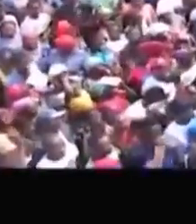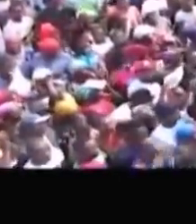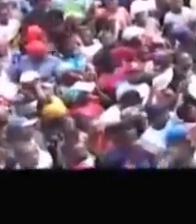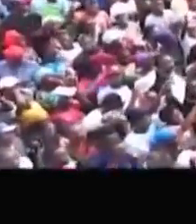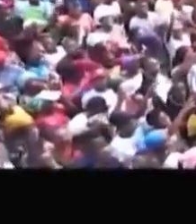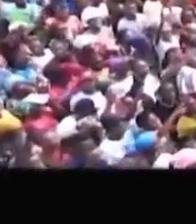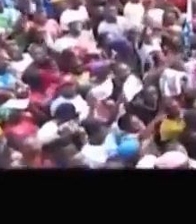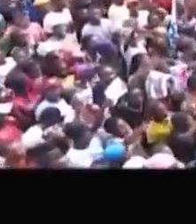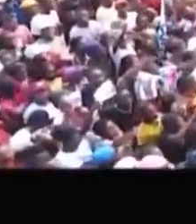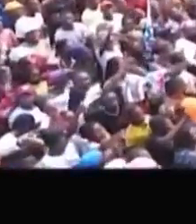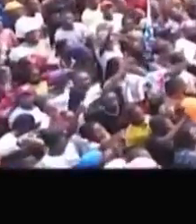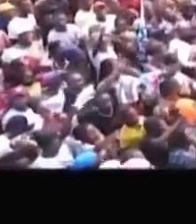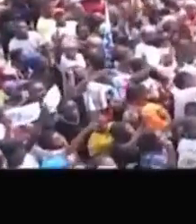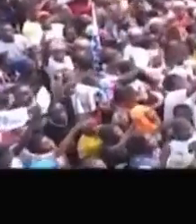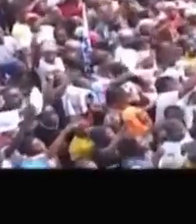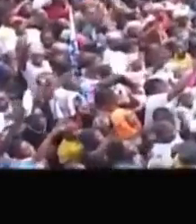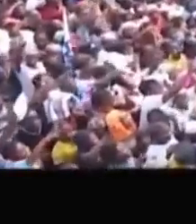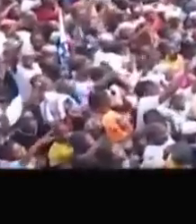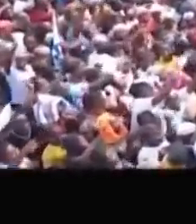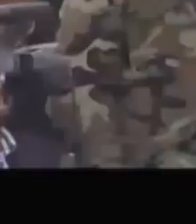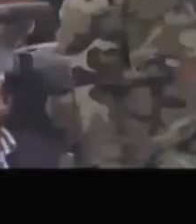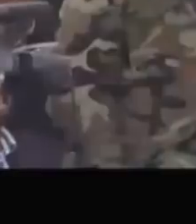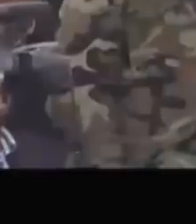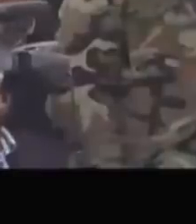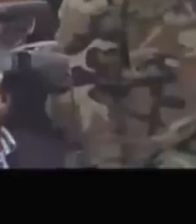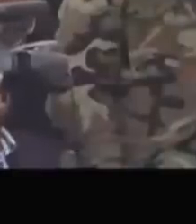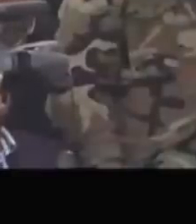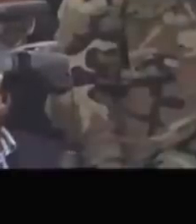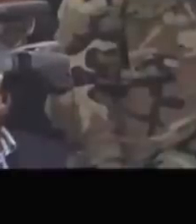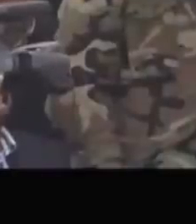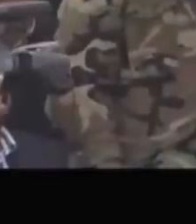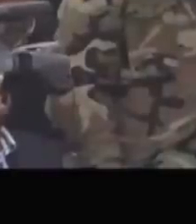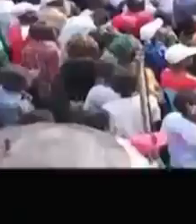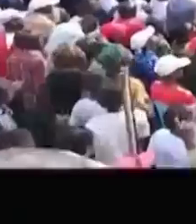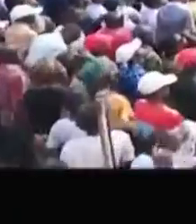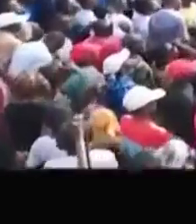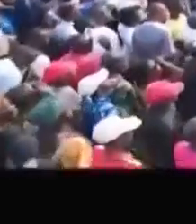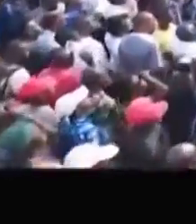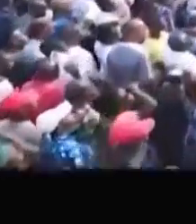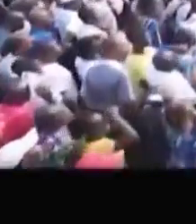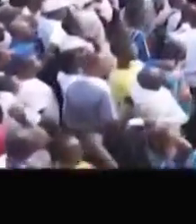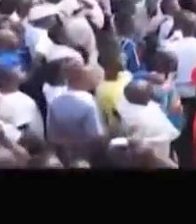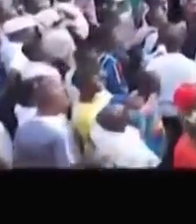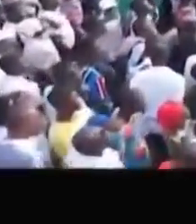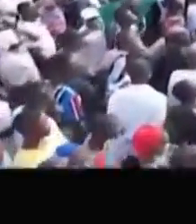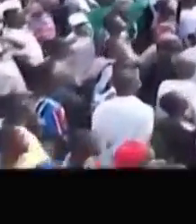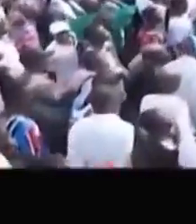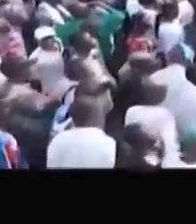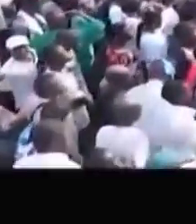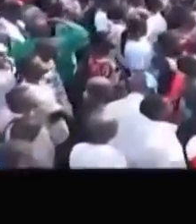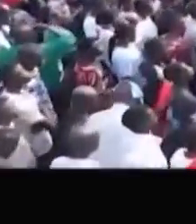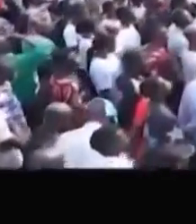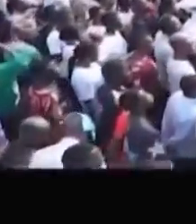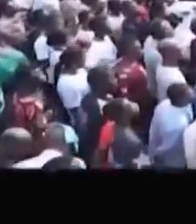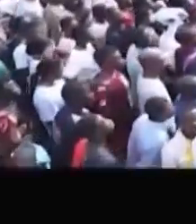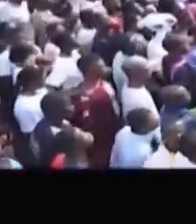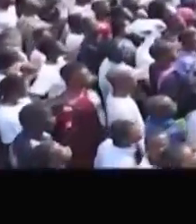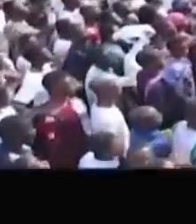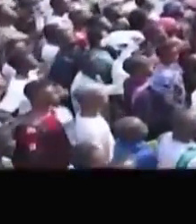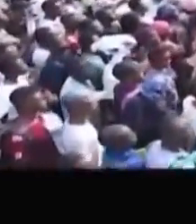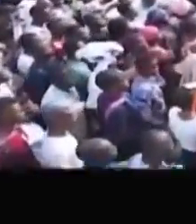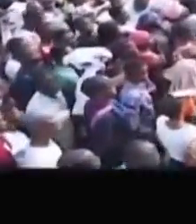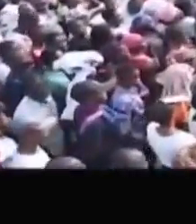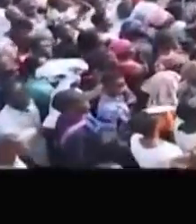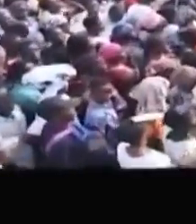S'adressant ainsi à la population venue en masse au rond-point Mobutu, le VPM a condamné les actes d'insécurité et a demandé à la population